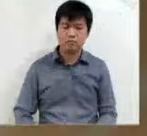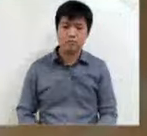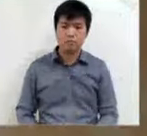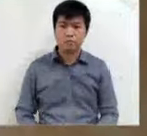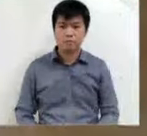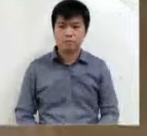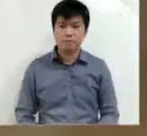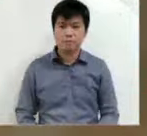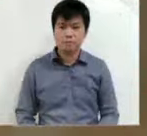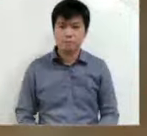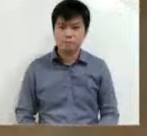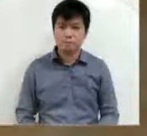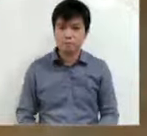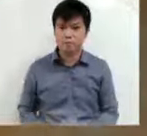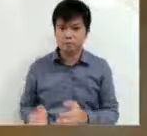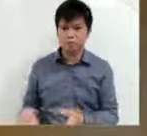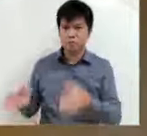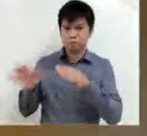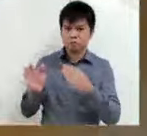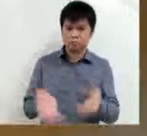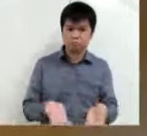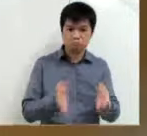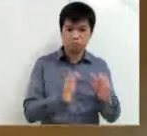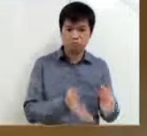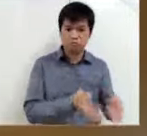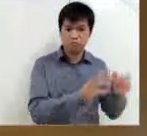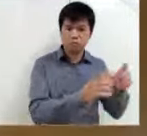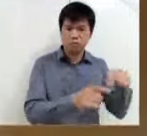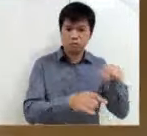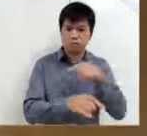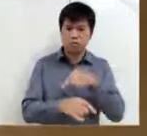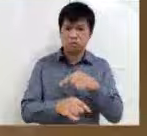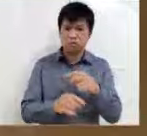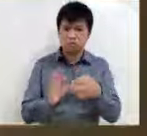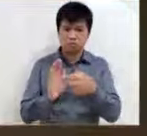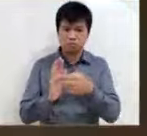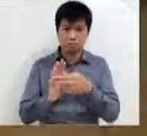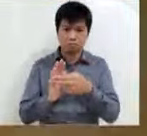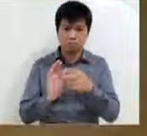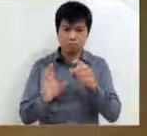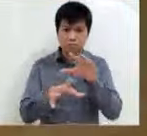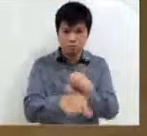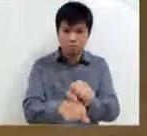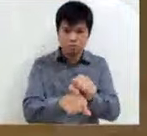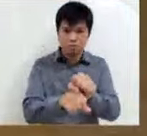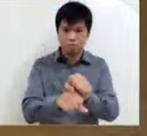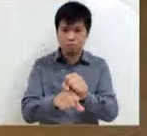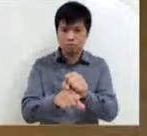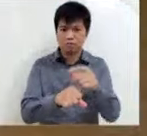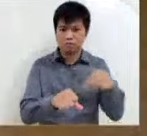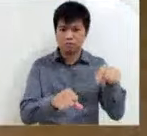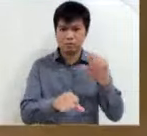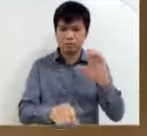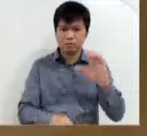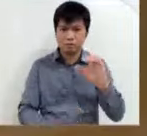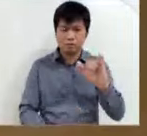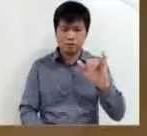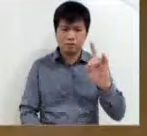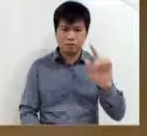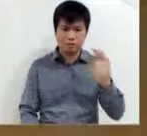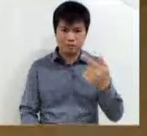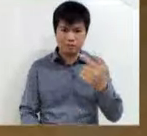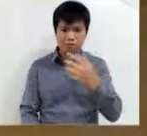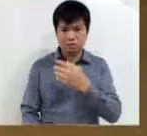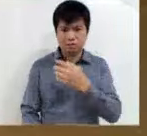Kahon-kahon mga peke motorcycle hand grip ang nakumpiska ng Criminal Investigation and Detection Group o CIDG ng PNP sa isang warehouse